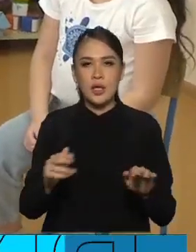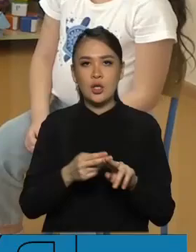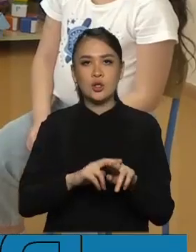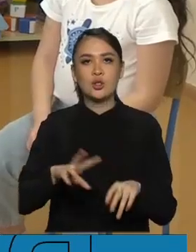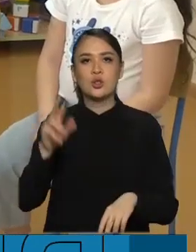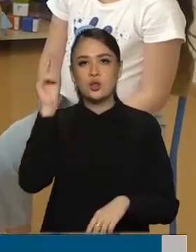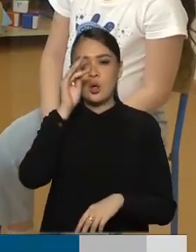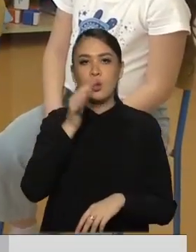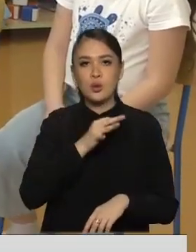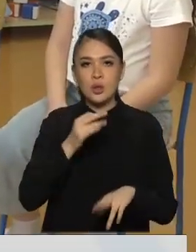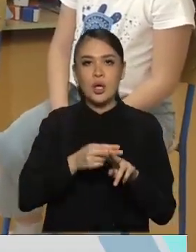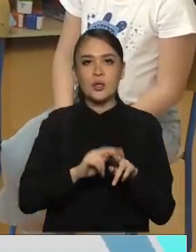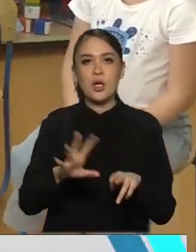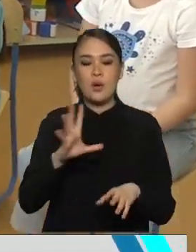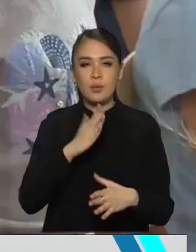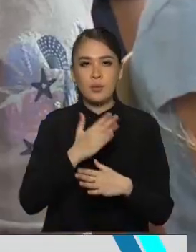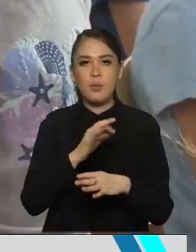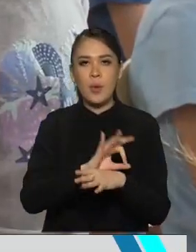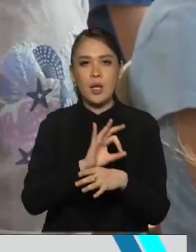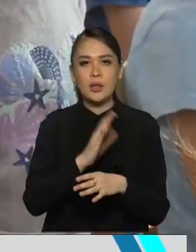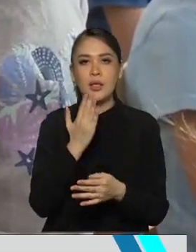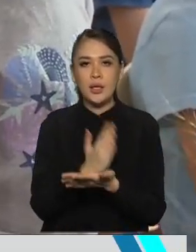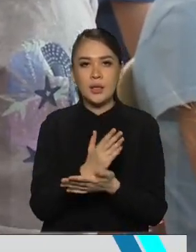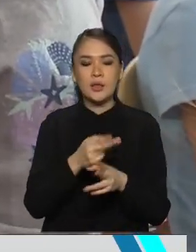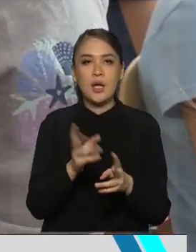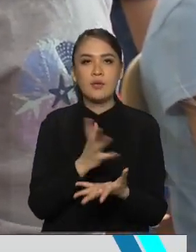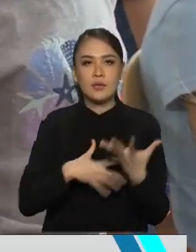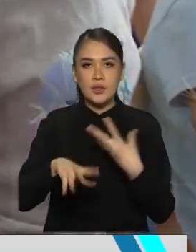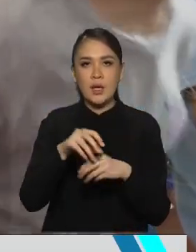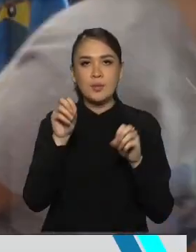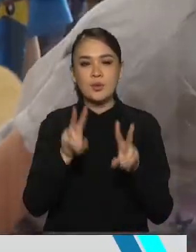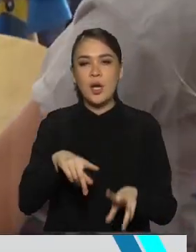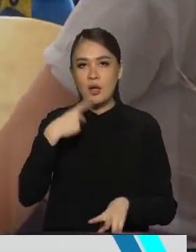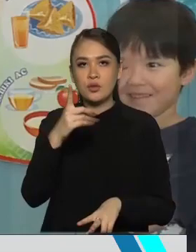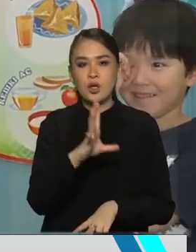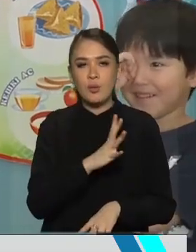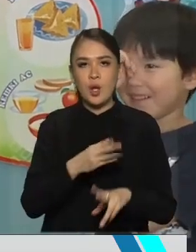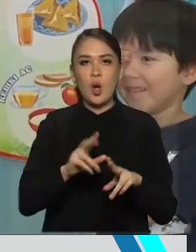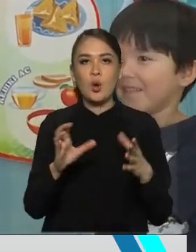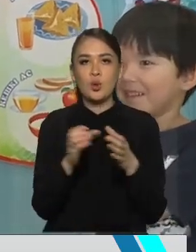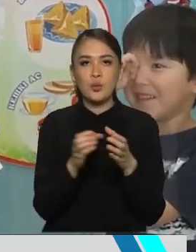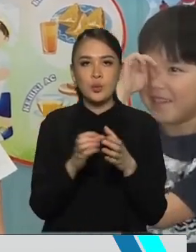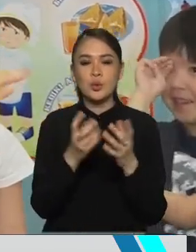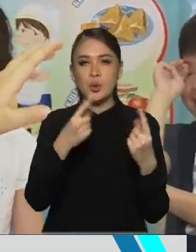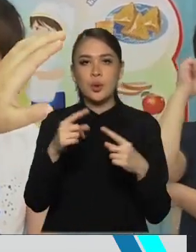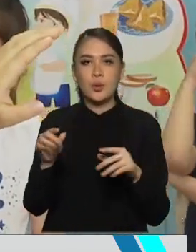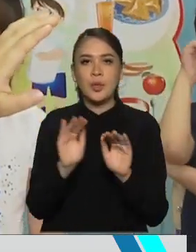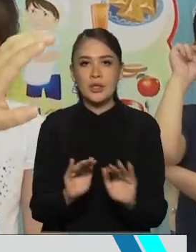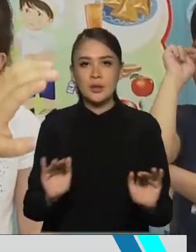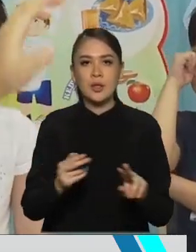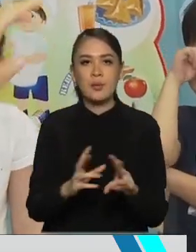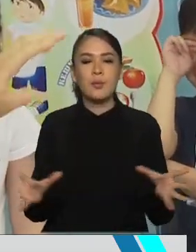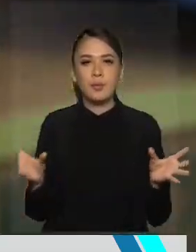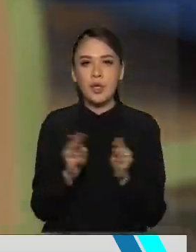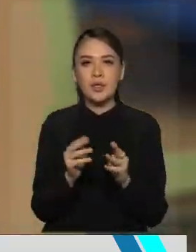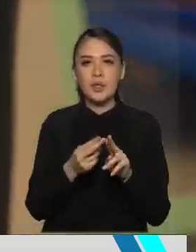образовательного учреждения имеют такой диагноз. Все они, по словам специалистов, интегрированы в группы с другими детьми.